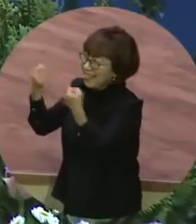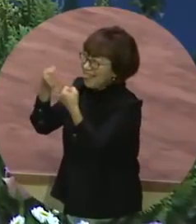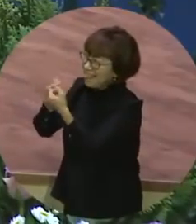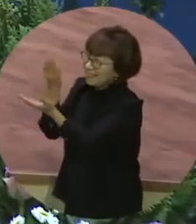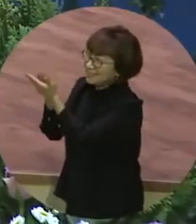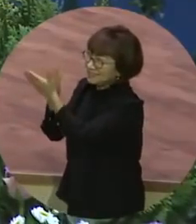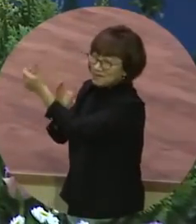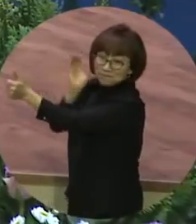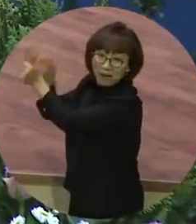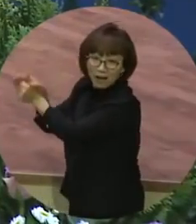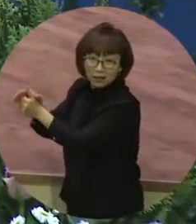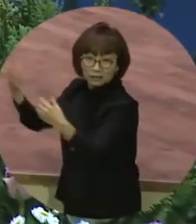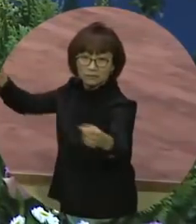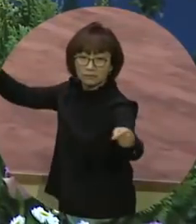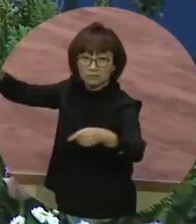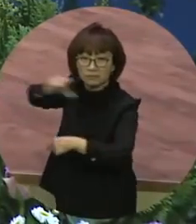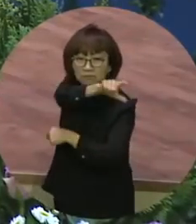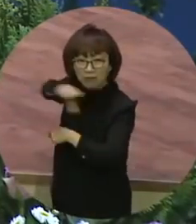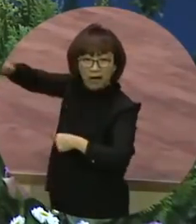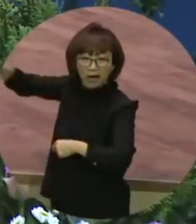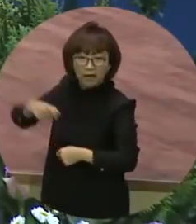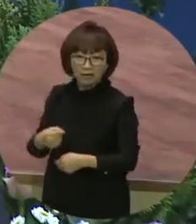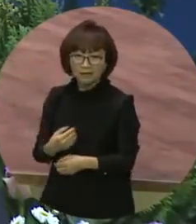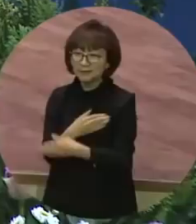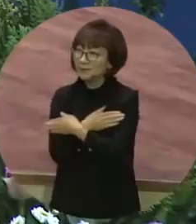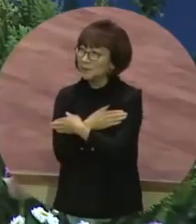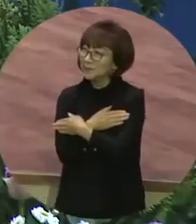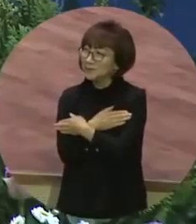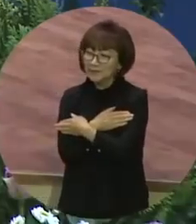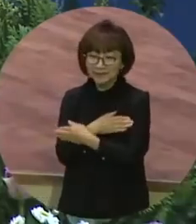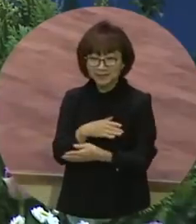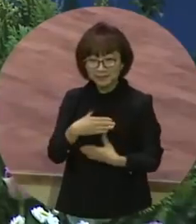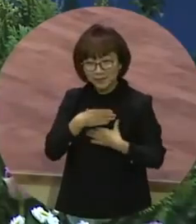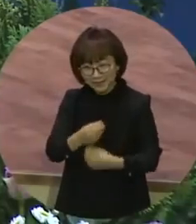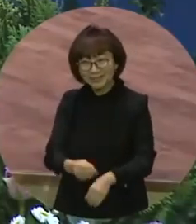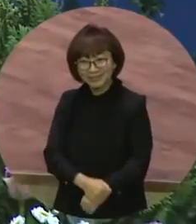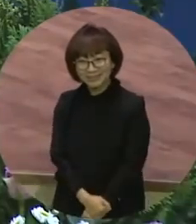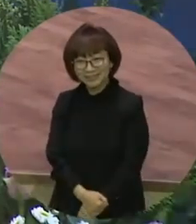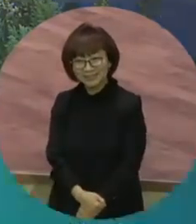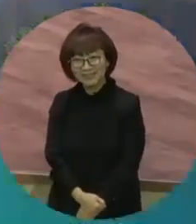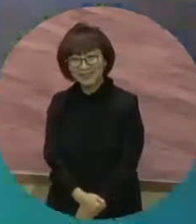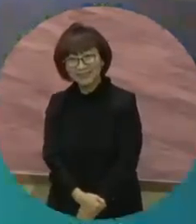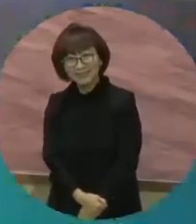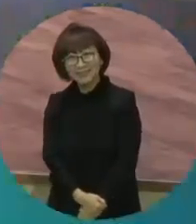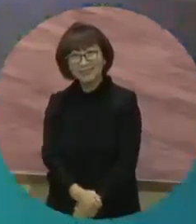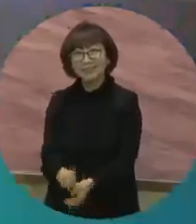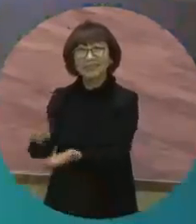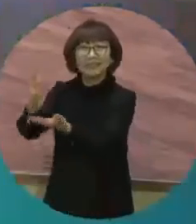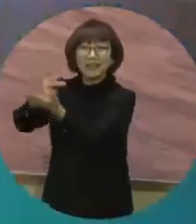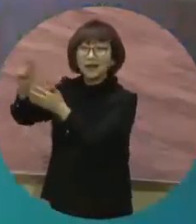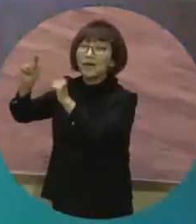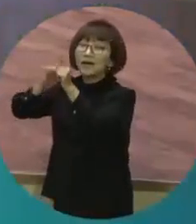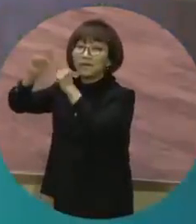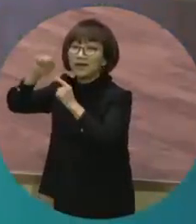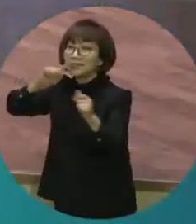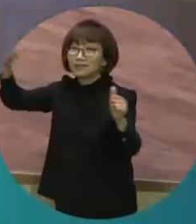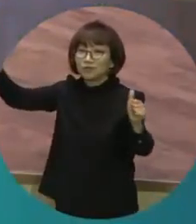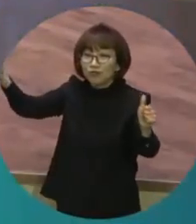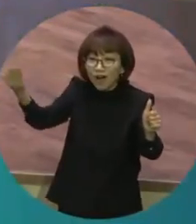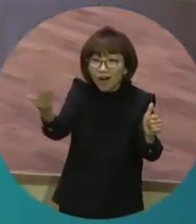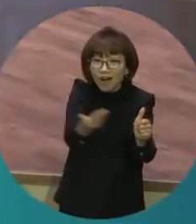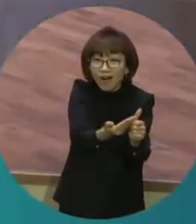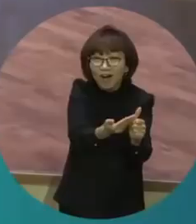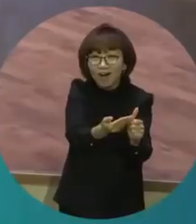싸워주시리라. 영적 대진표를 바꿔버리란 말이에요. 자, 4절로 5절 봅니다. 여호와의 말씀이 그에게 임하여 이르시되